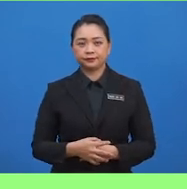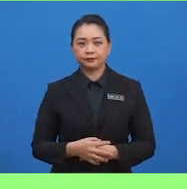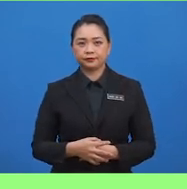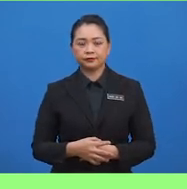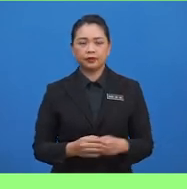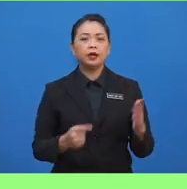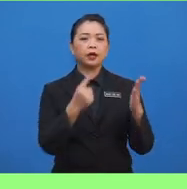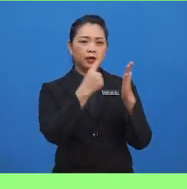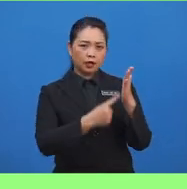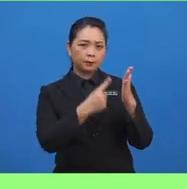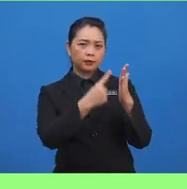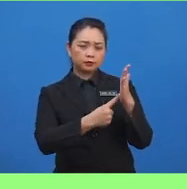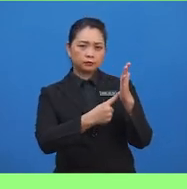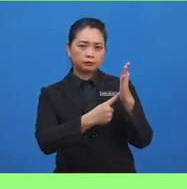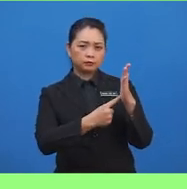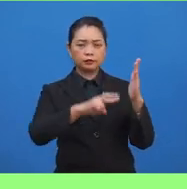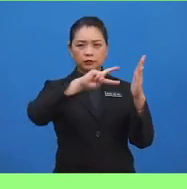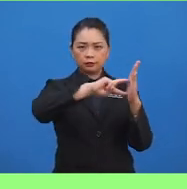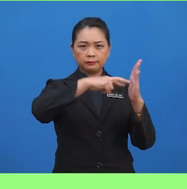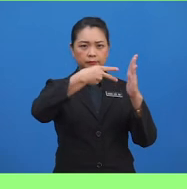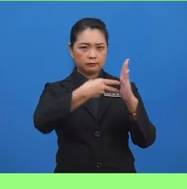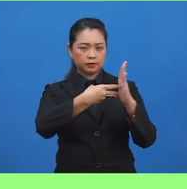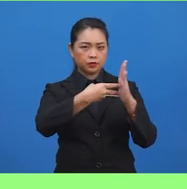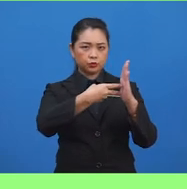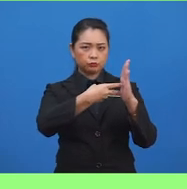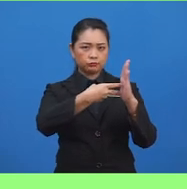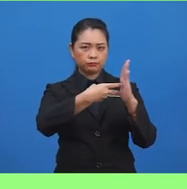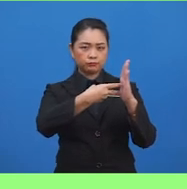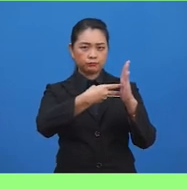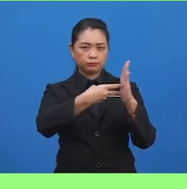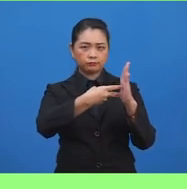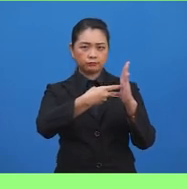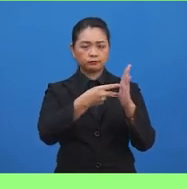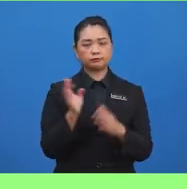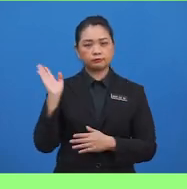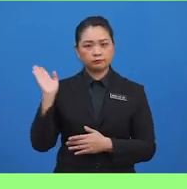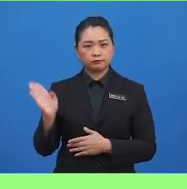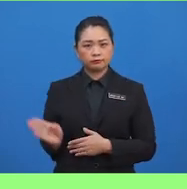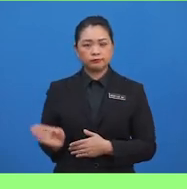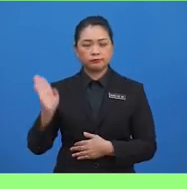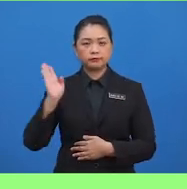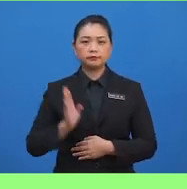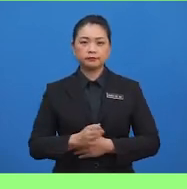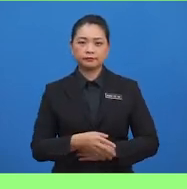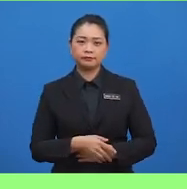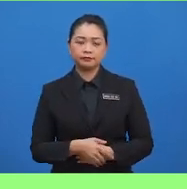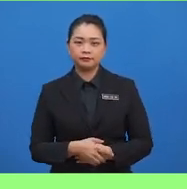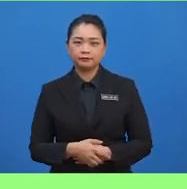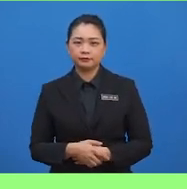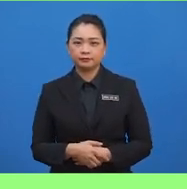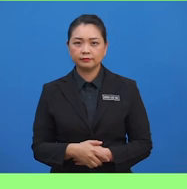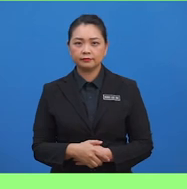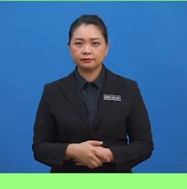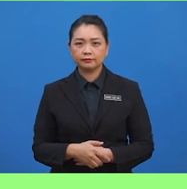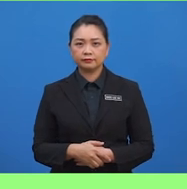Hai Dapatkah murid-murid menyampaikan maksud syair depan bukan gambar